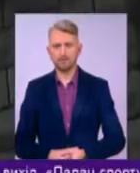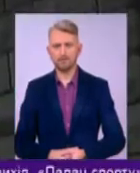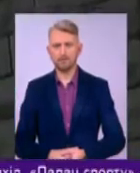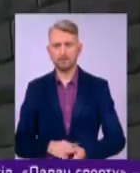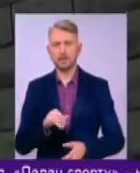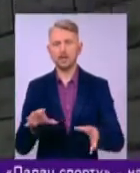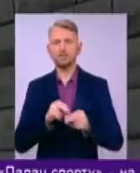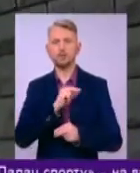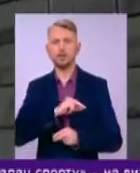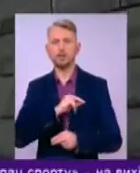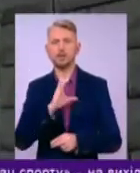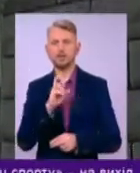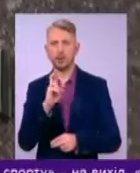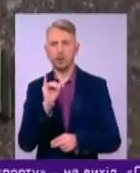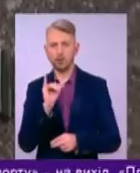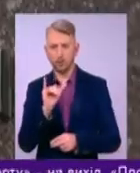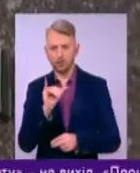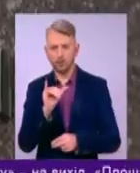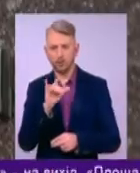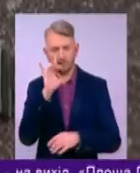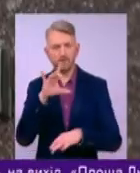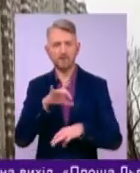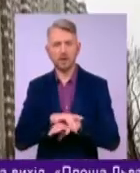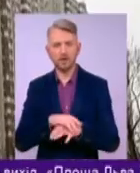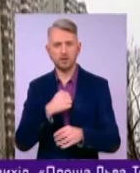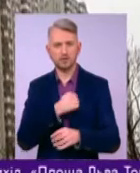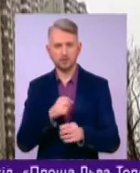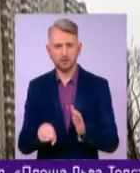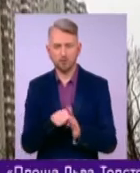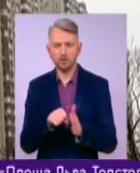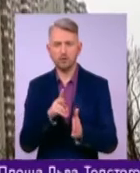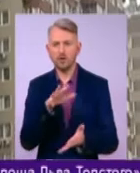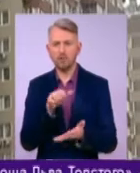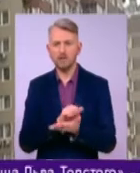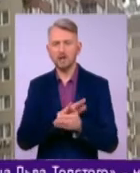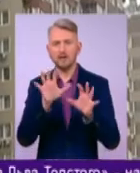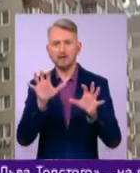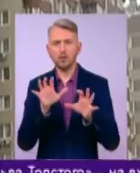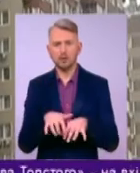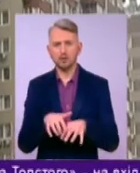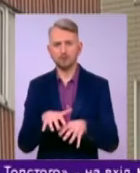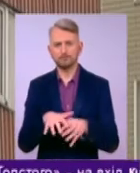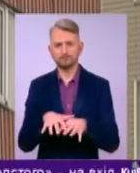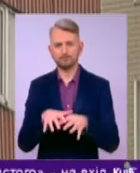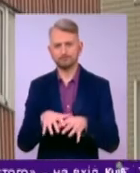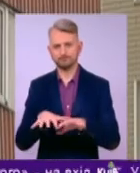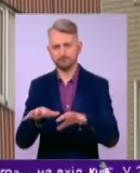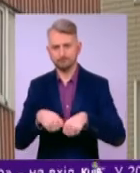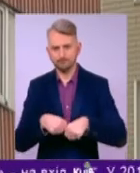І співробітники СБУ викрикли зловмисників, які займалися незаконним відчуженням нерухомості.